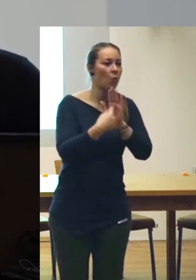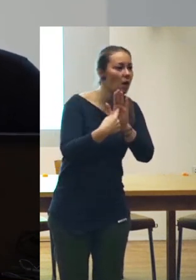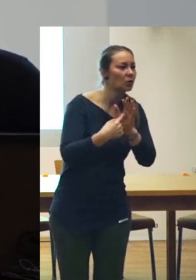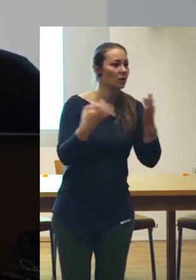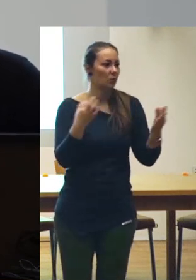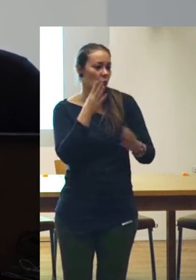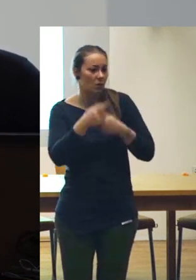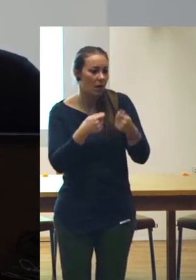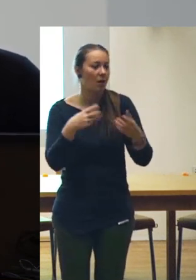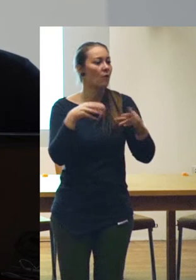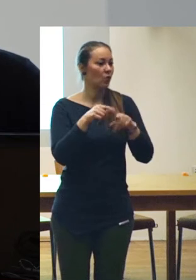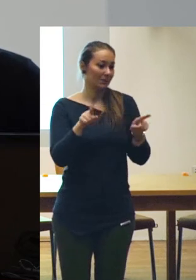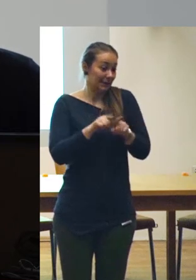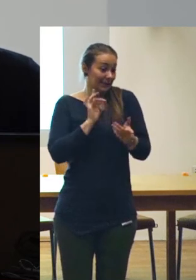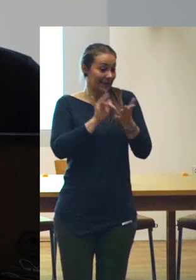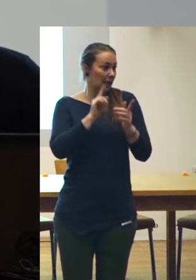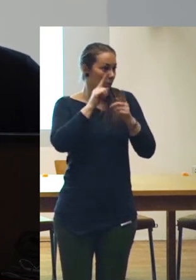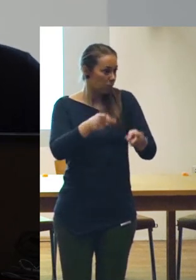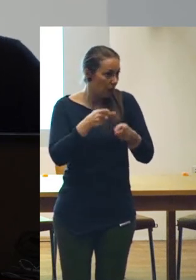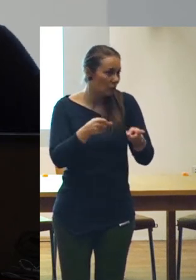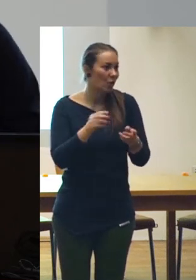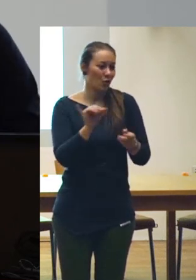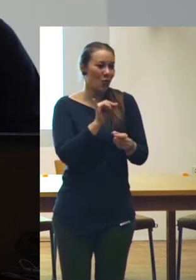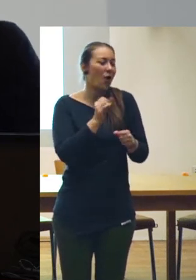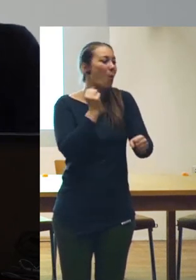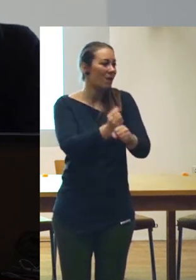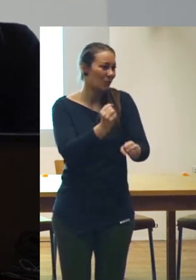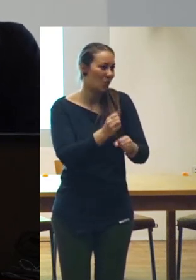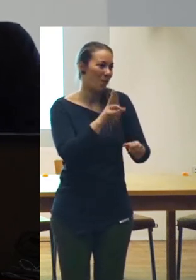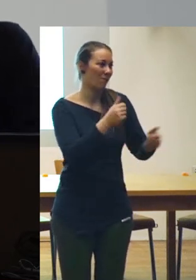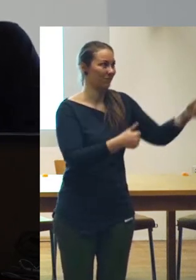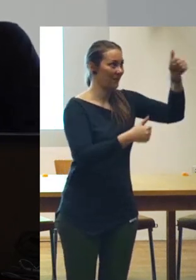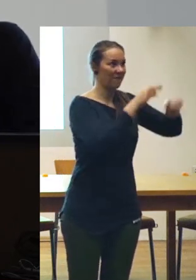ohodnocena, ale taky oceněna symbolicky.